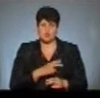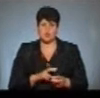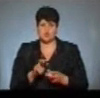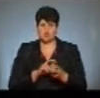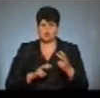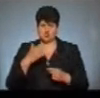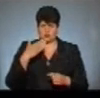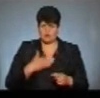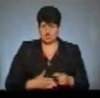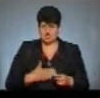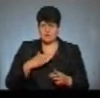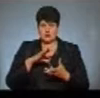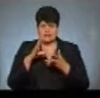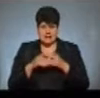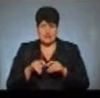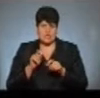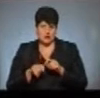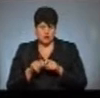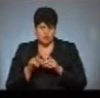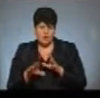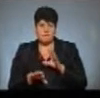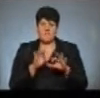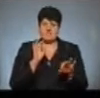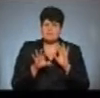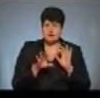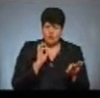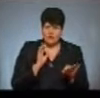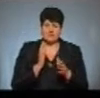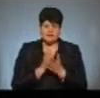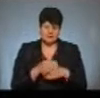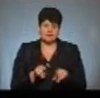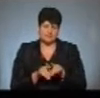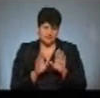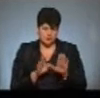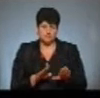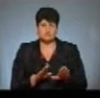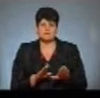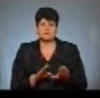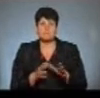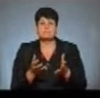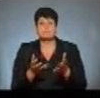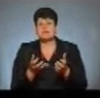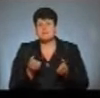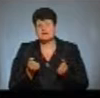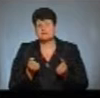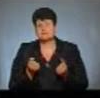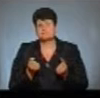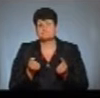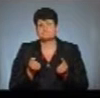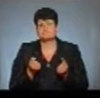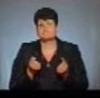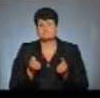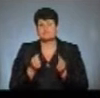рішення про загальний контроль або вибірковий контроль, є в нас і такий вид контролю, приймається